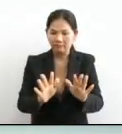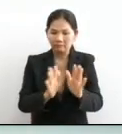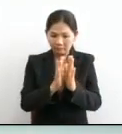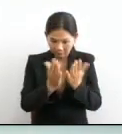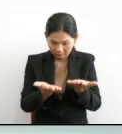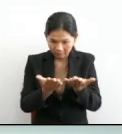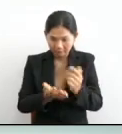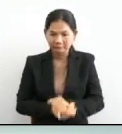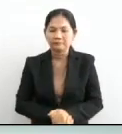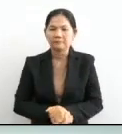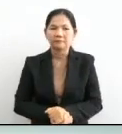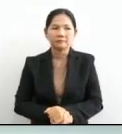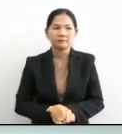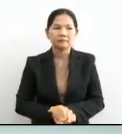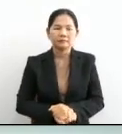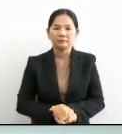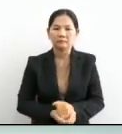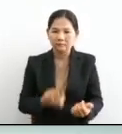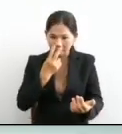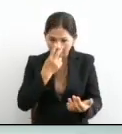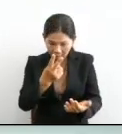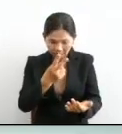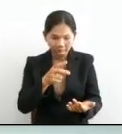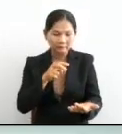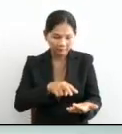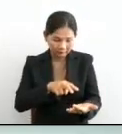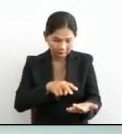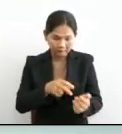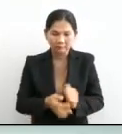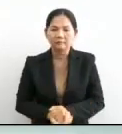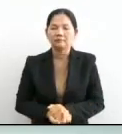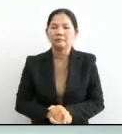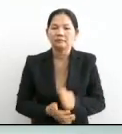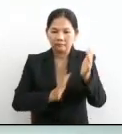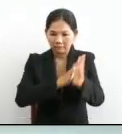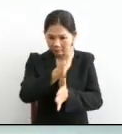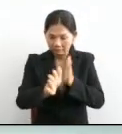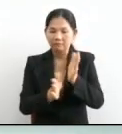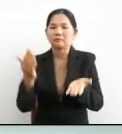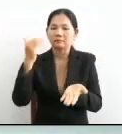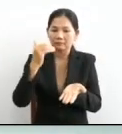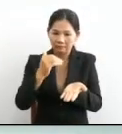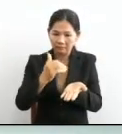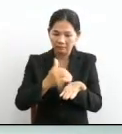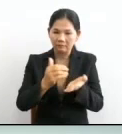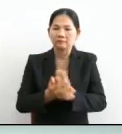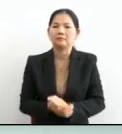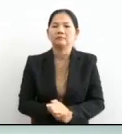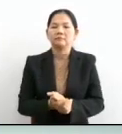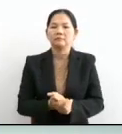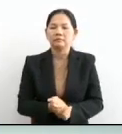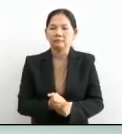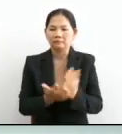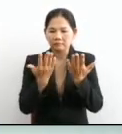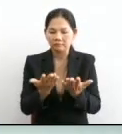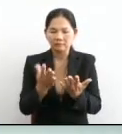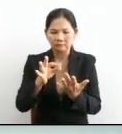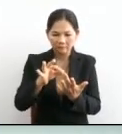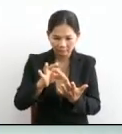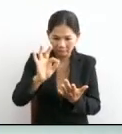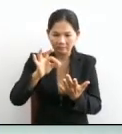sẽ phơi là con chà chấn con tiền tốt mưa chà chấn này cứ an là con đòn tiền chà con tiền tốt tặng anh này là